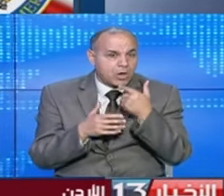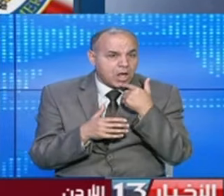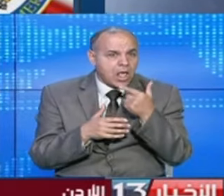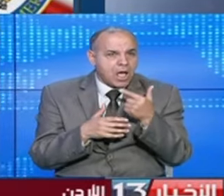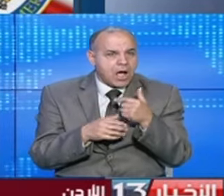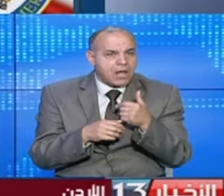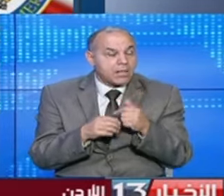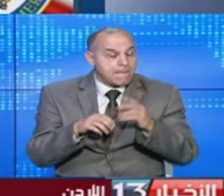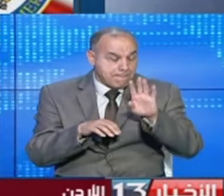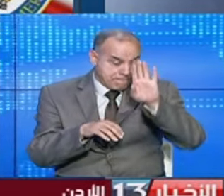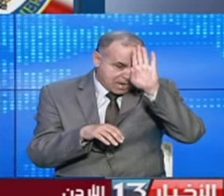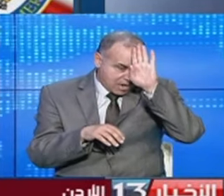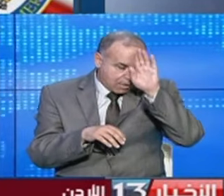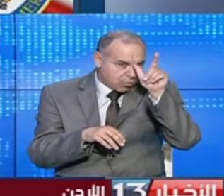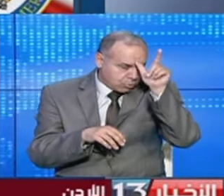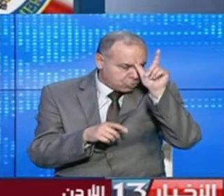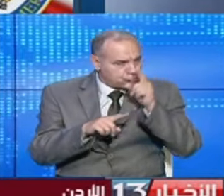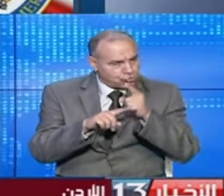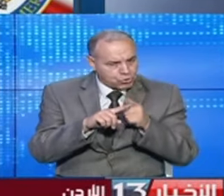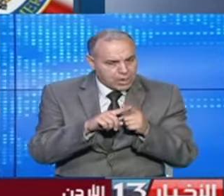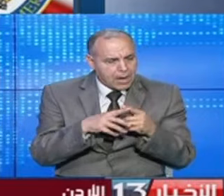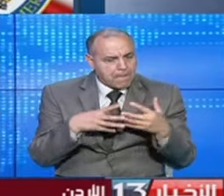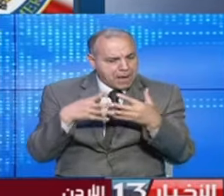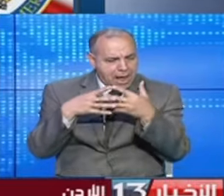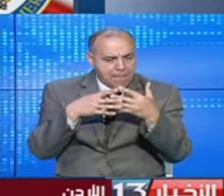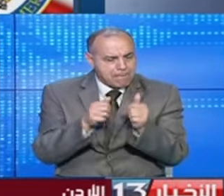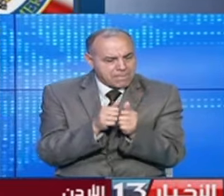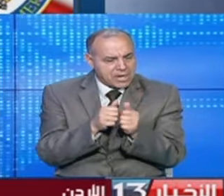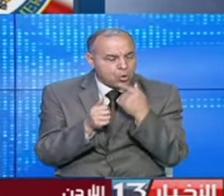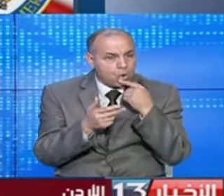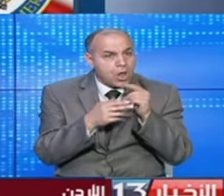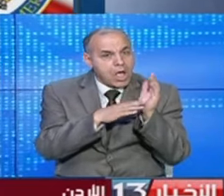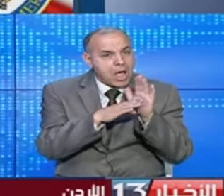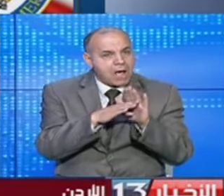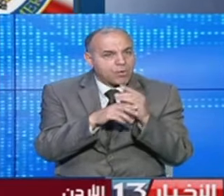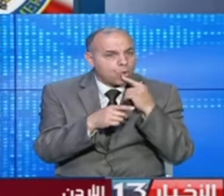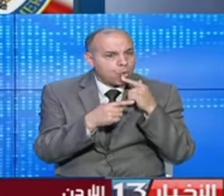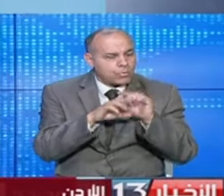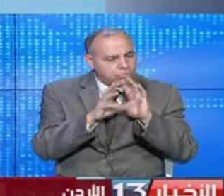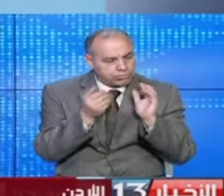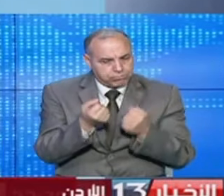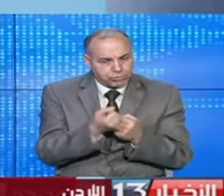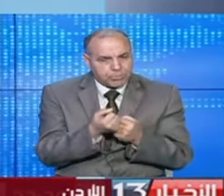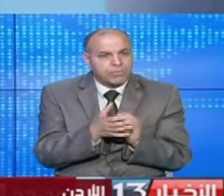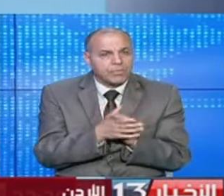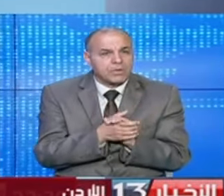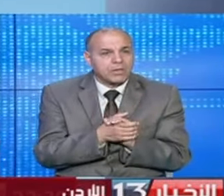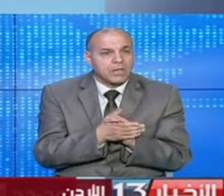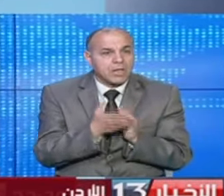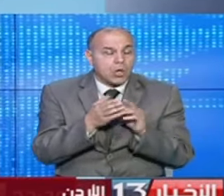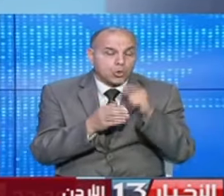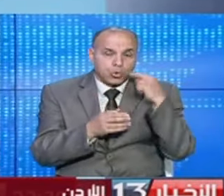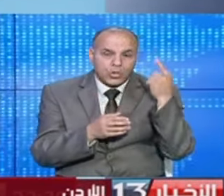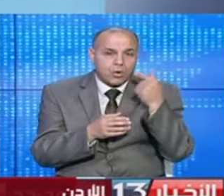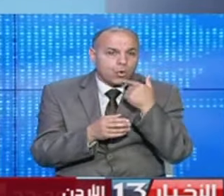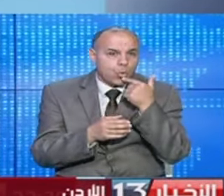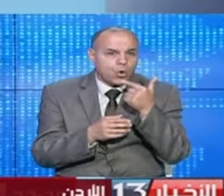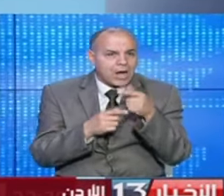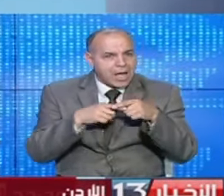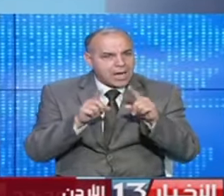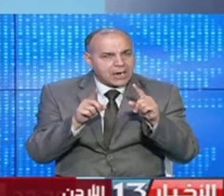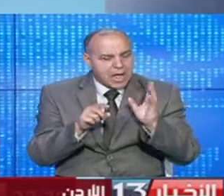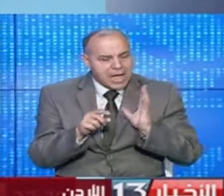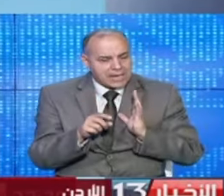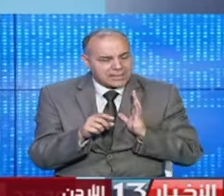بأن العاهل الأردني شريك رئيسي للولايات المتحدة ويحظى بدعمها الكامل. هذا الدعم الدولي يأتي عقب إعلان